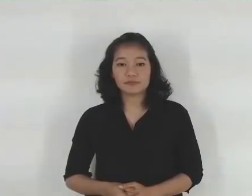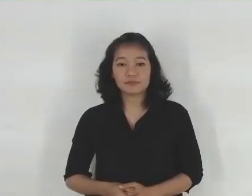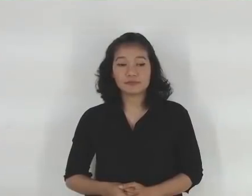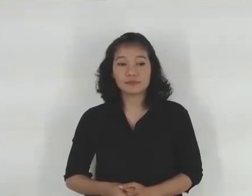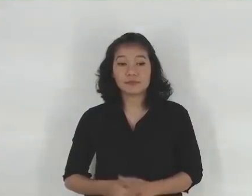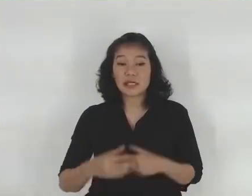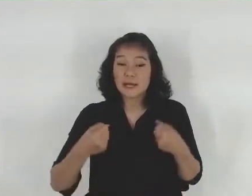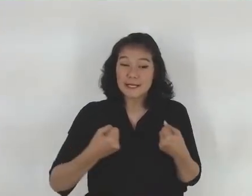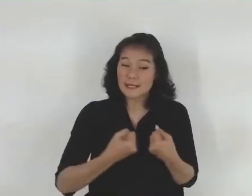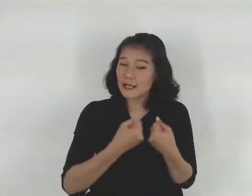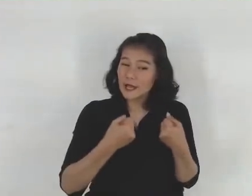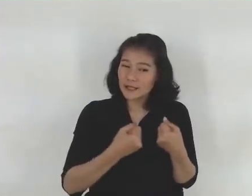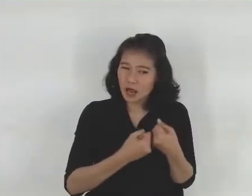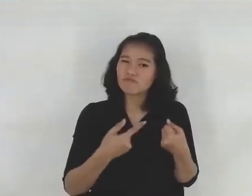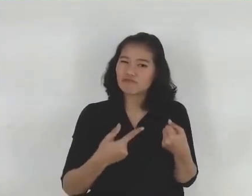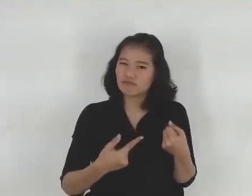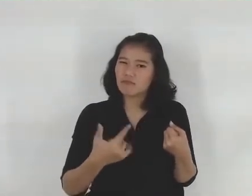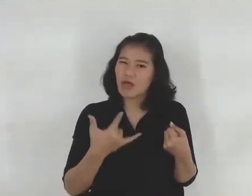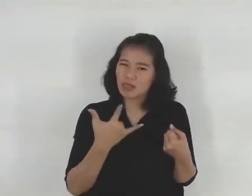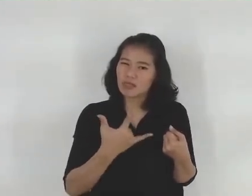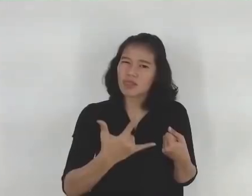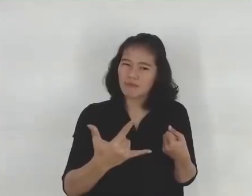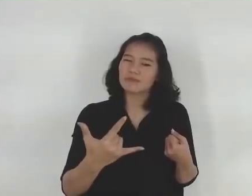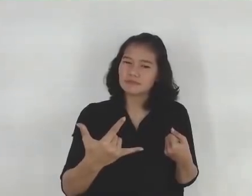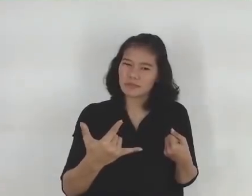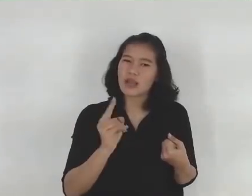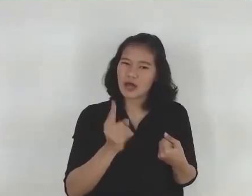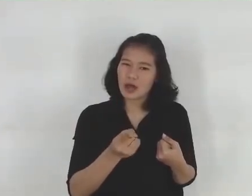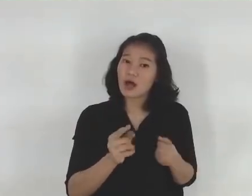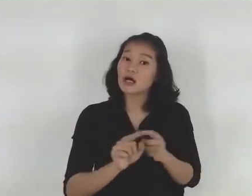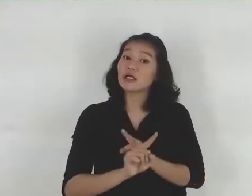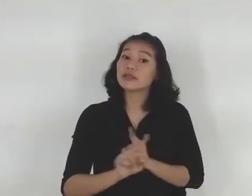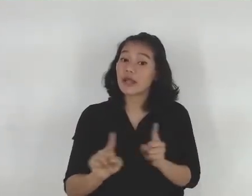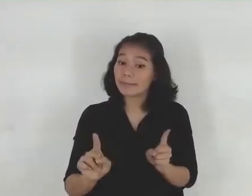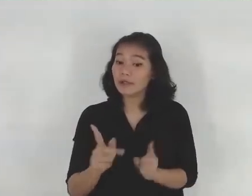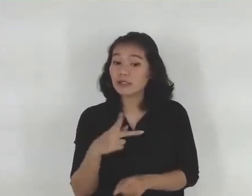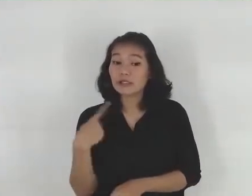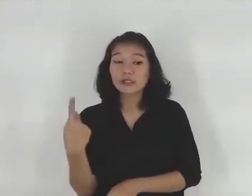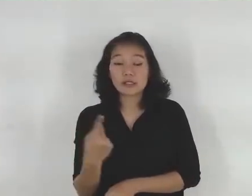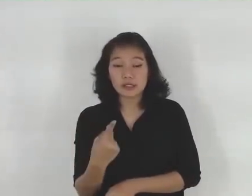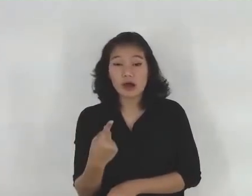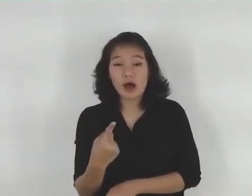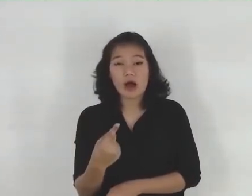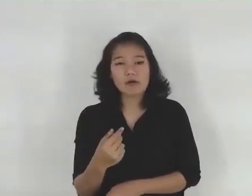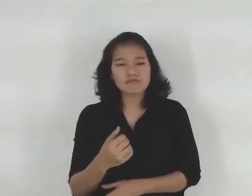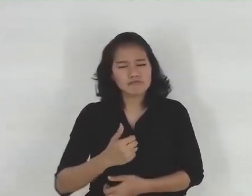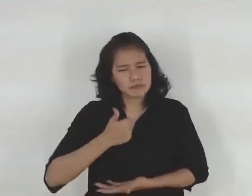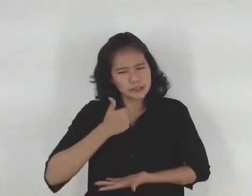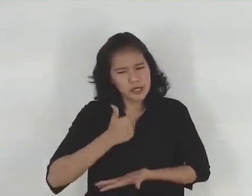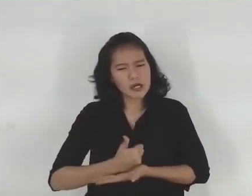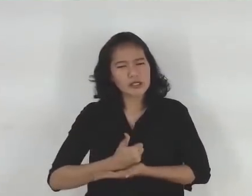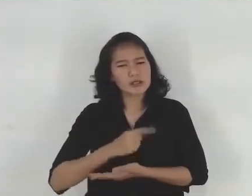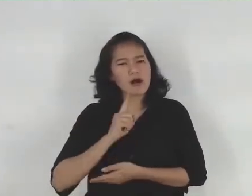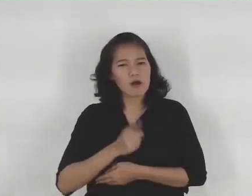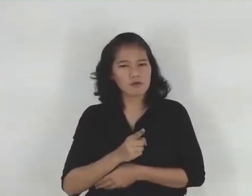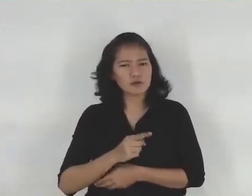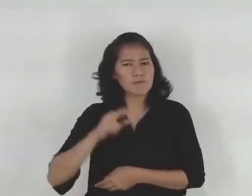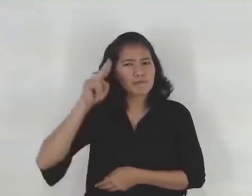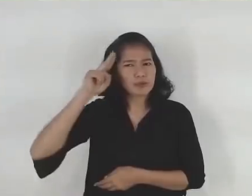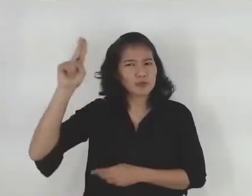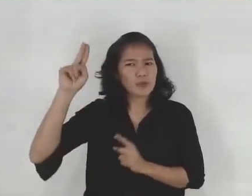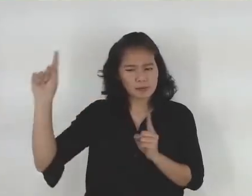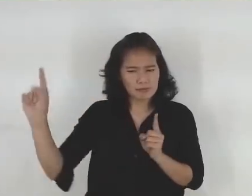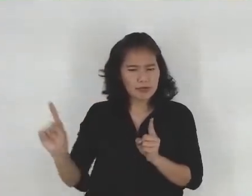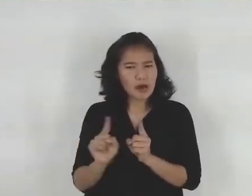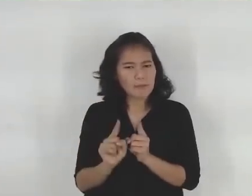tantangan akan senantiasa ada Namun kita harus tetap yakin bahwa Tuhan akan selalu